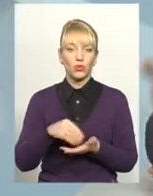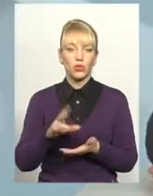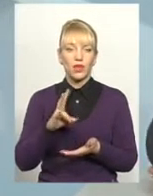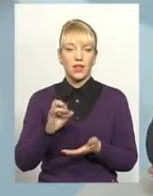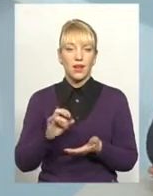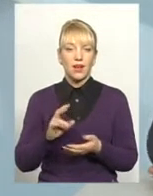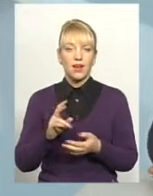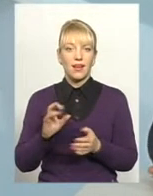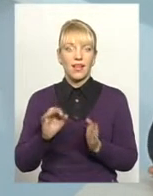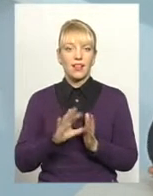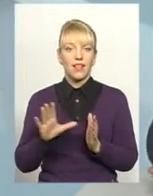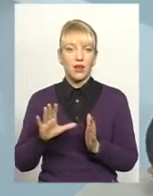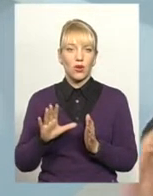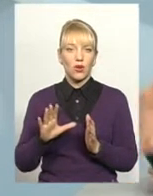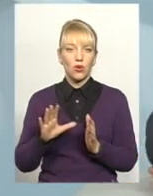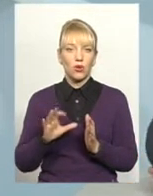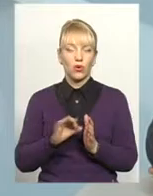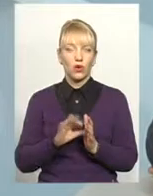це потім